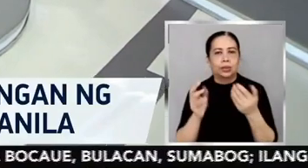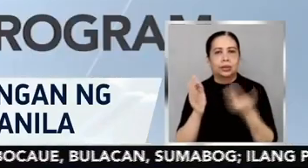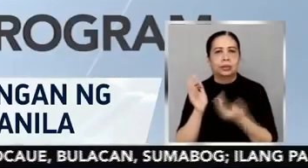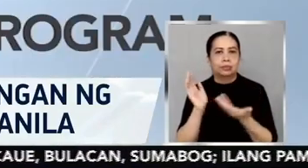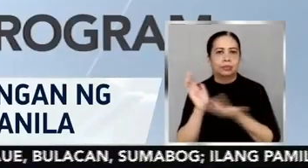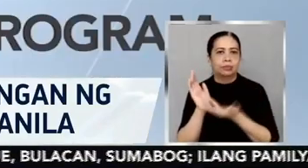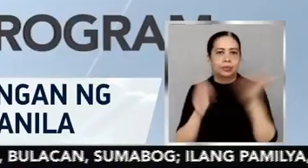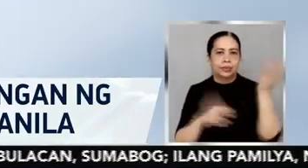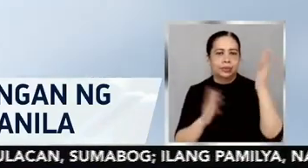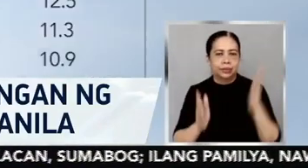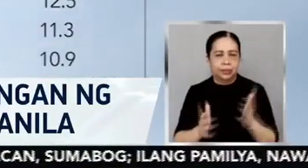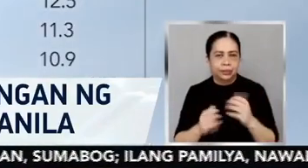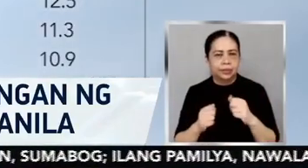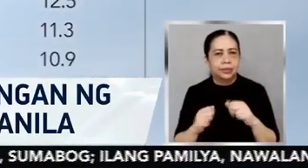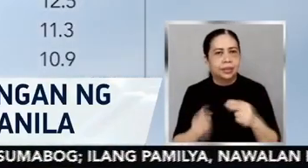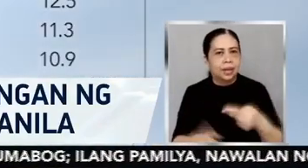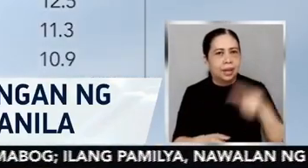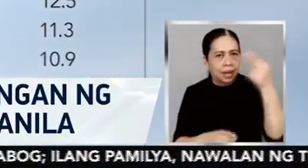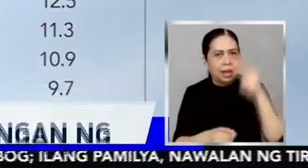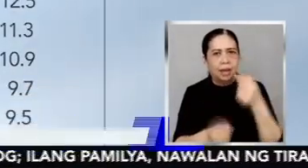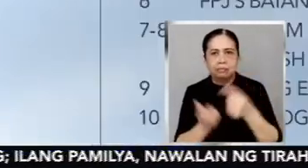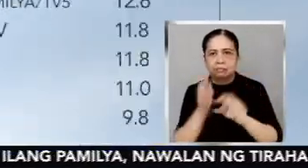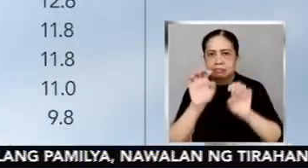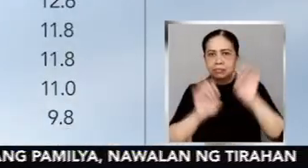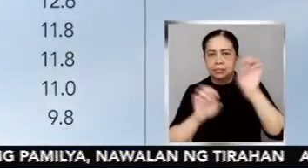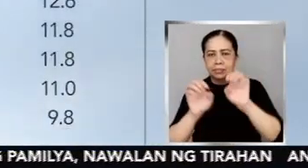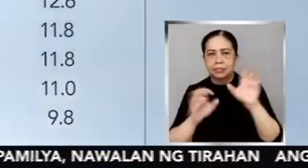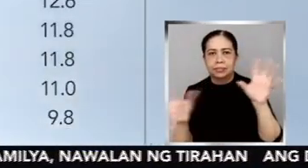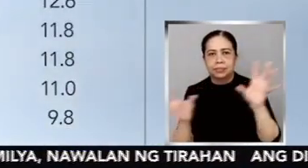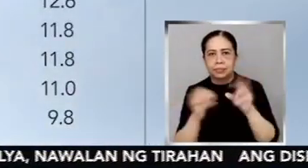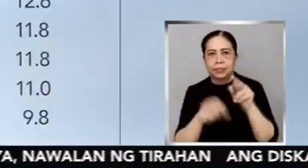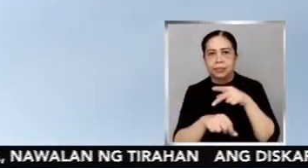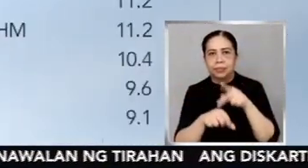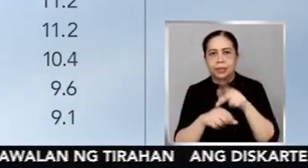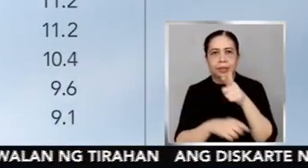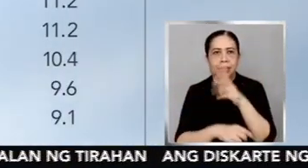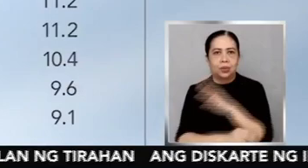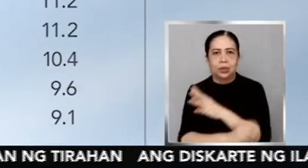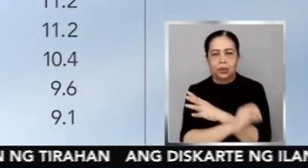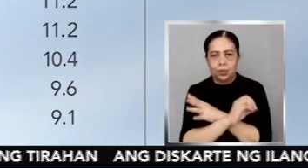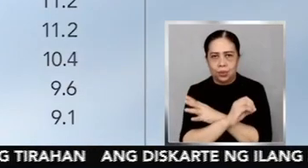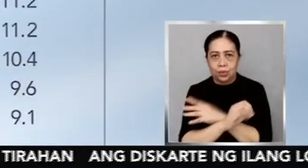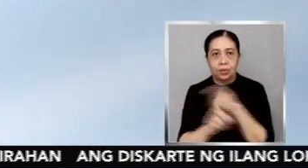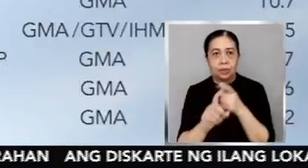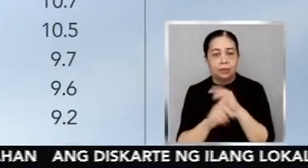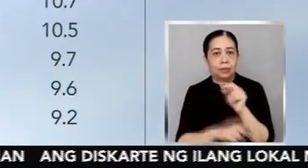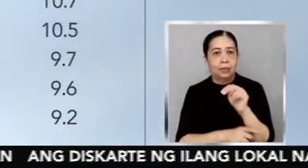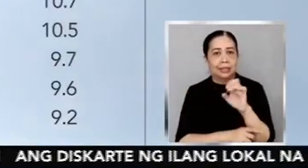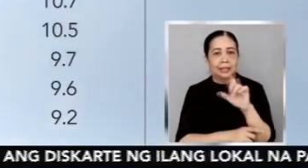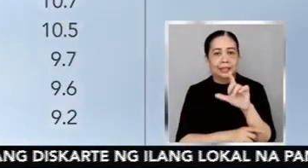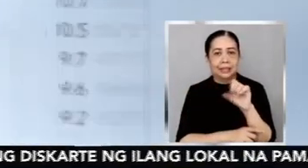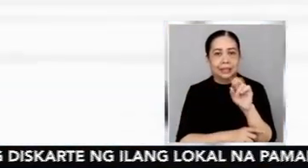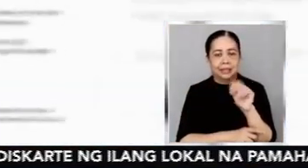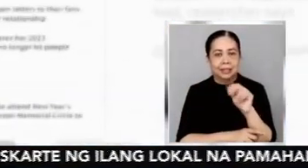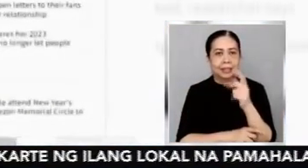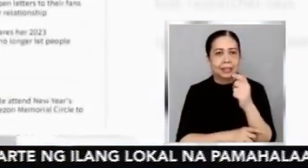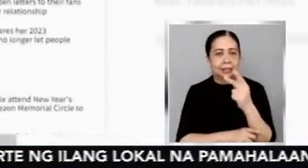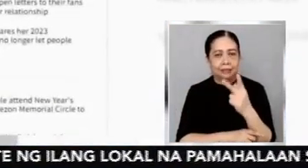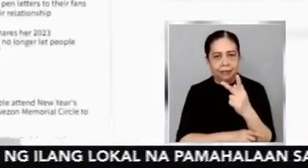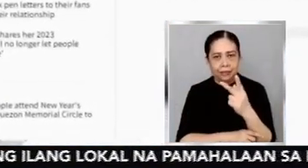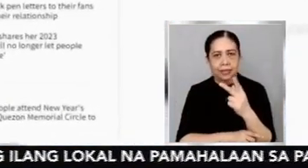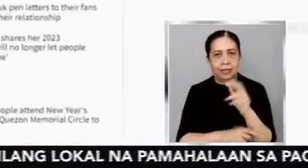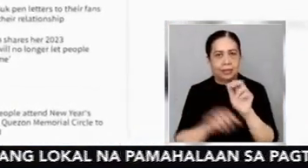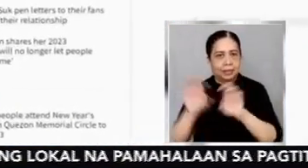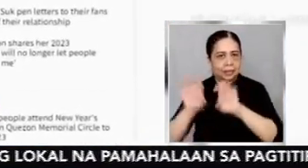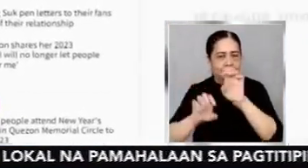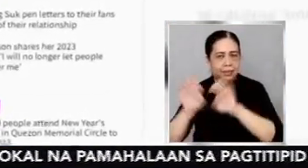Nanatili ring highest rating program in total Philippines ang 24 Oras base sa Nielsen's TV Audience Measurement People Ratings, habang